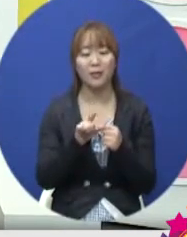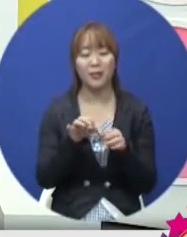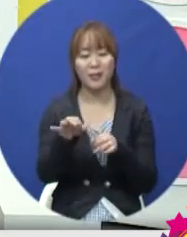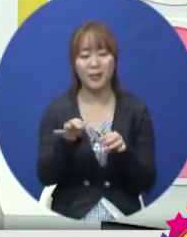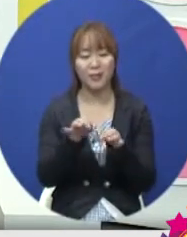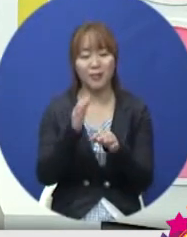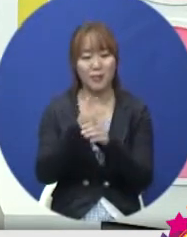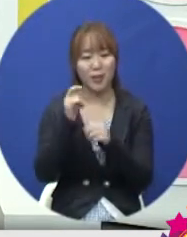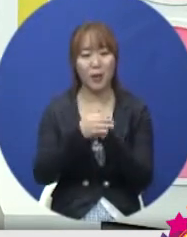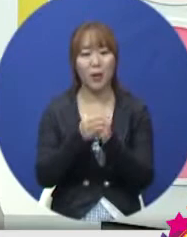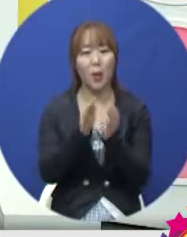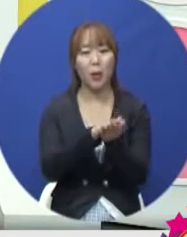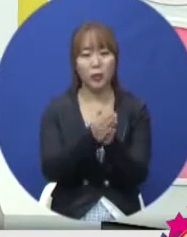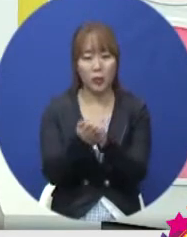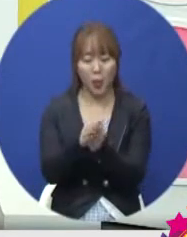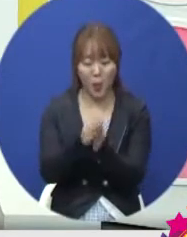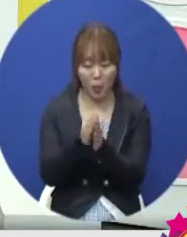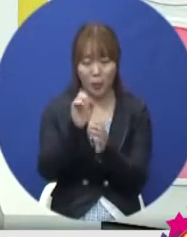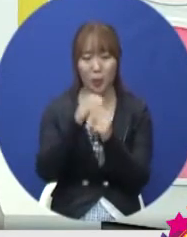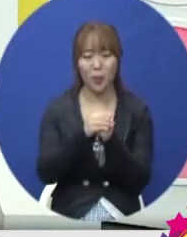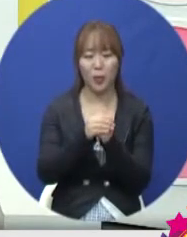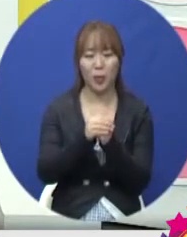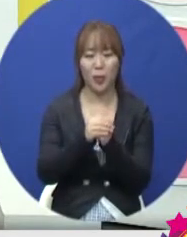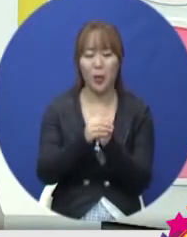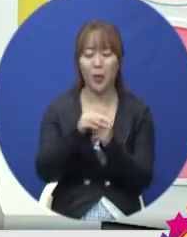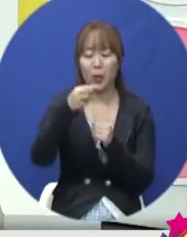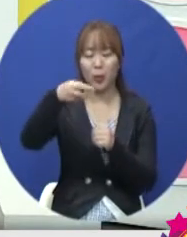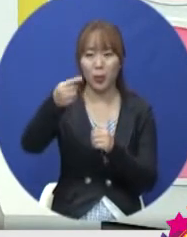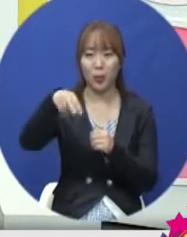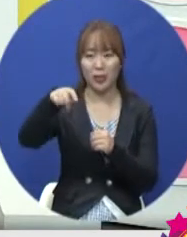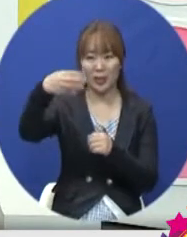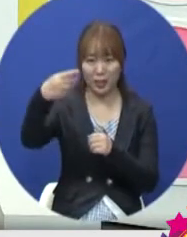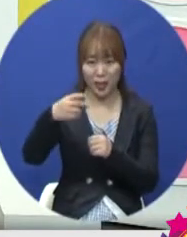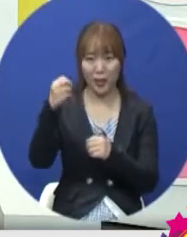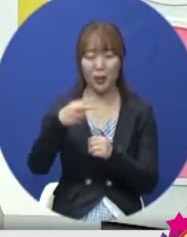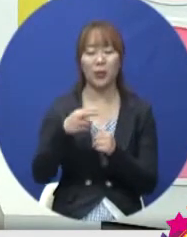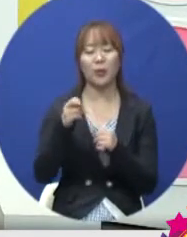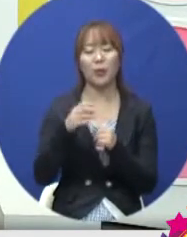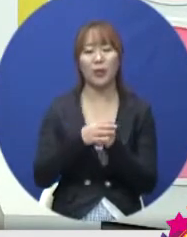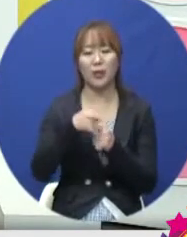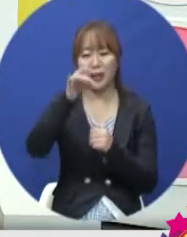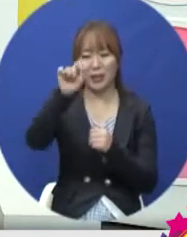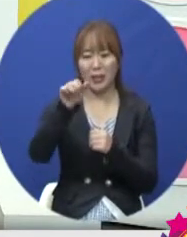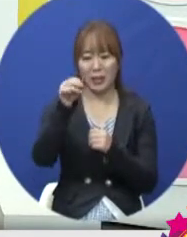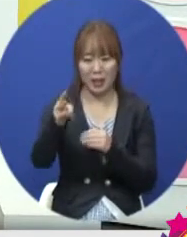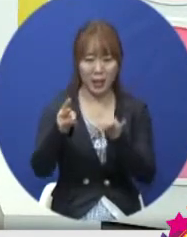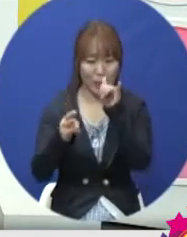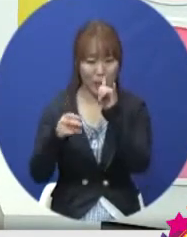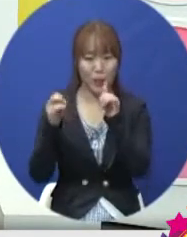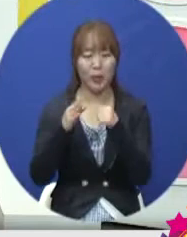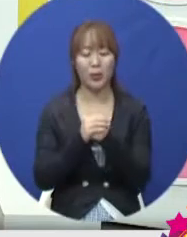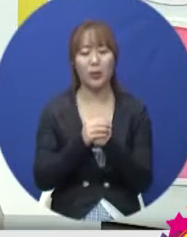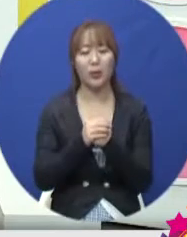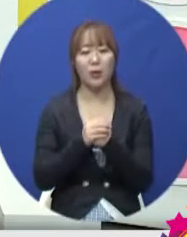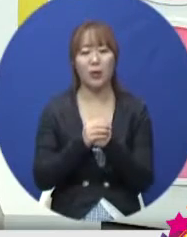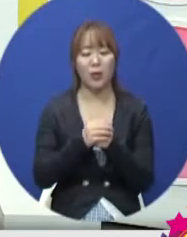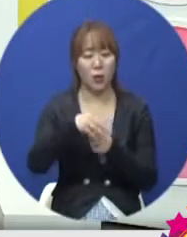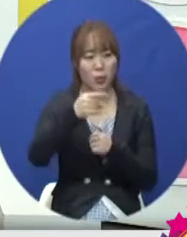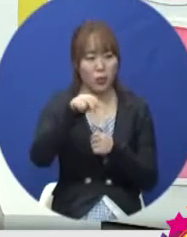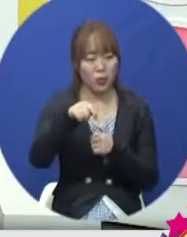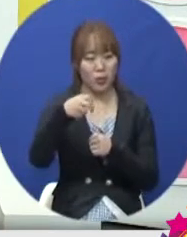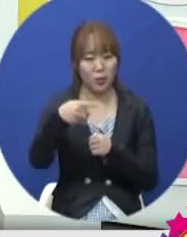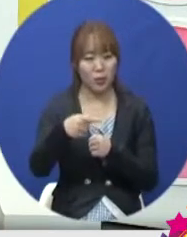장사하세요? 호떡도 굽고, 토스트도 굽고, 식혜도 하고. 식혜? 네네. 토스트? 야.